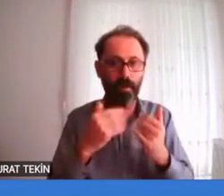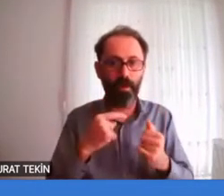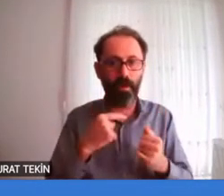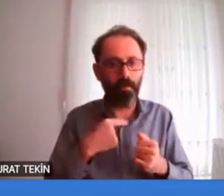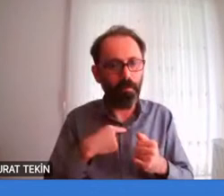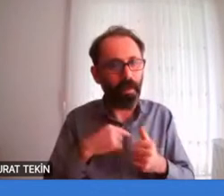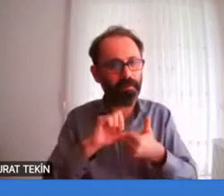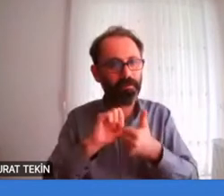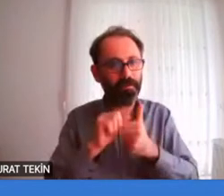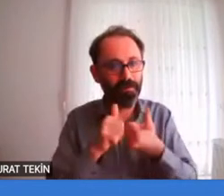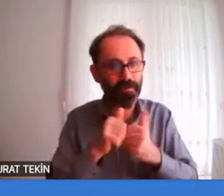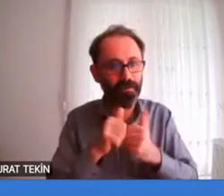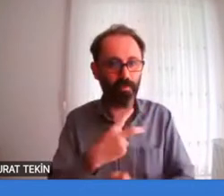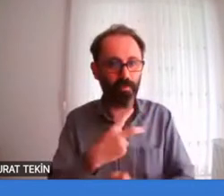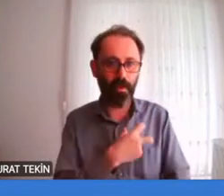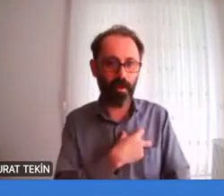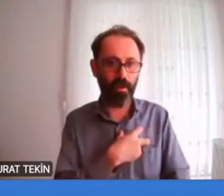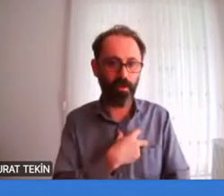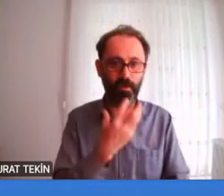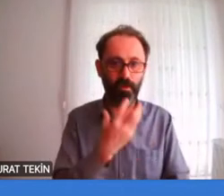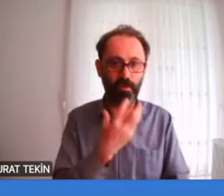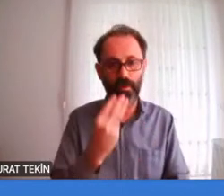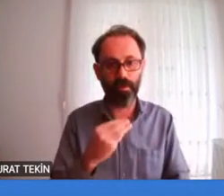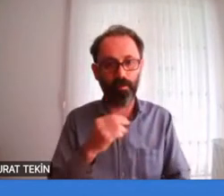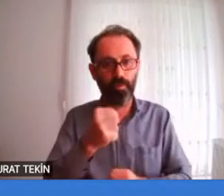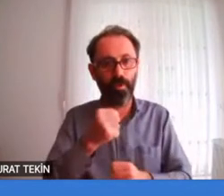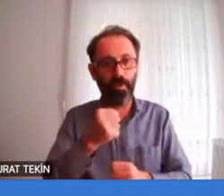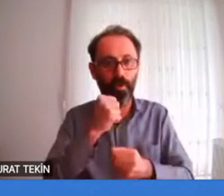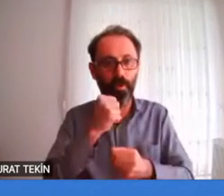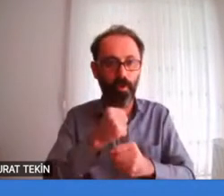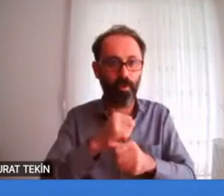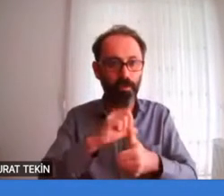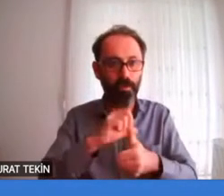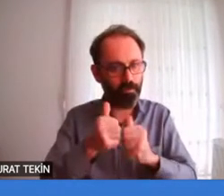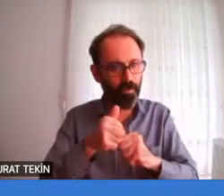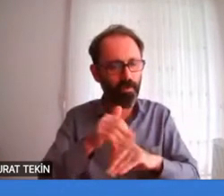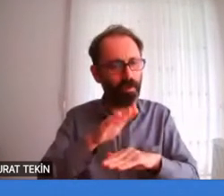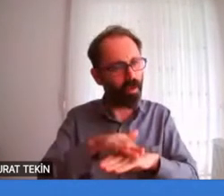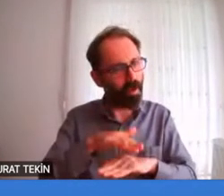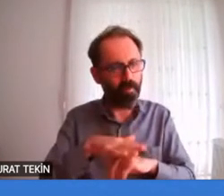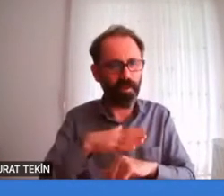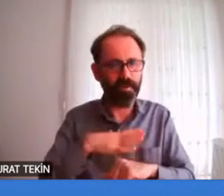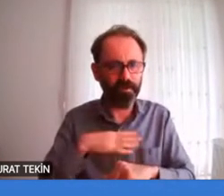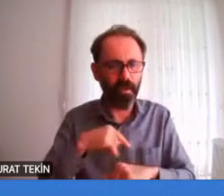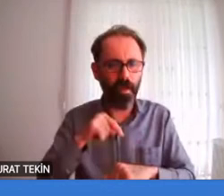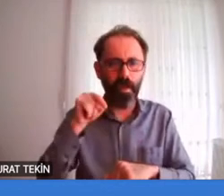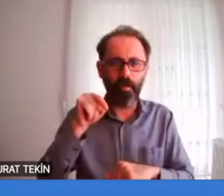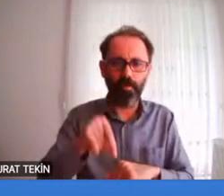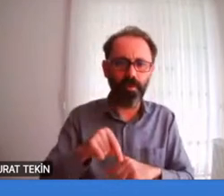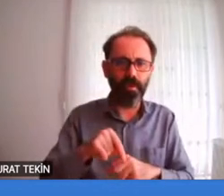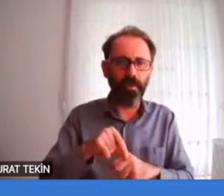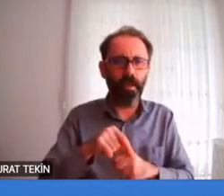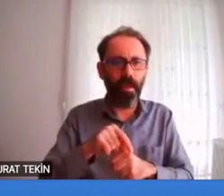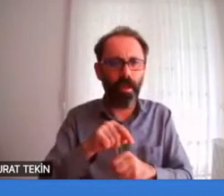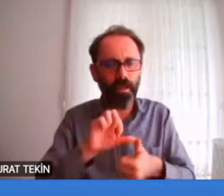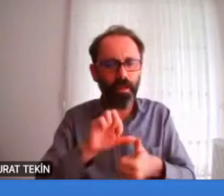aşık olmuştum voleybol branşından. Ve derslerimle çok alakam yoktu ve sporla uğraşıyordum